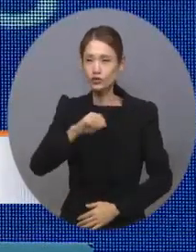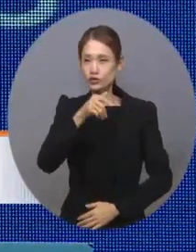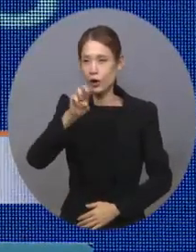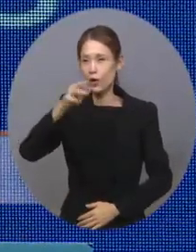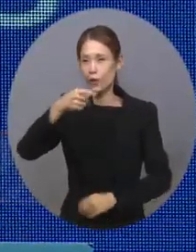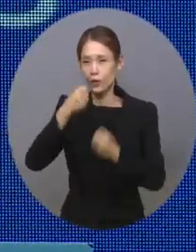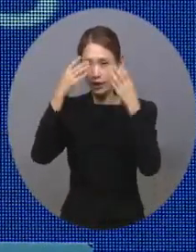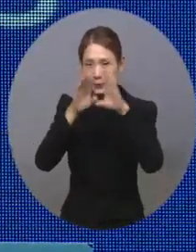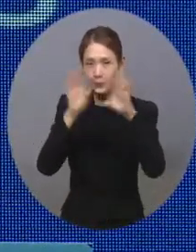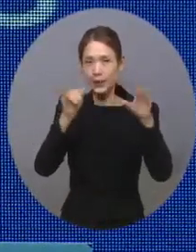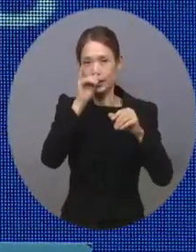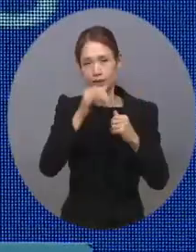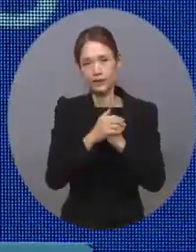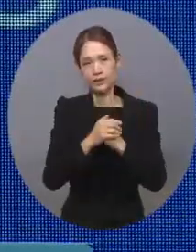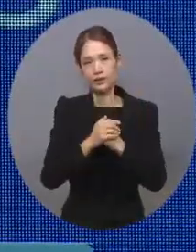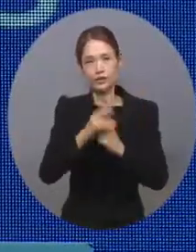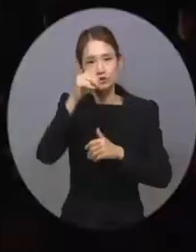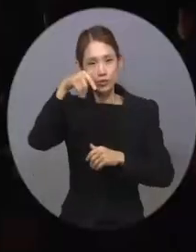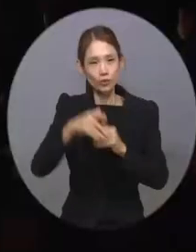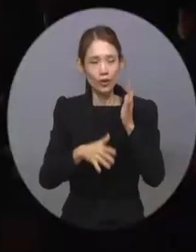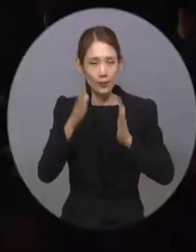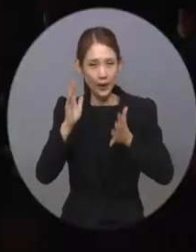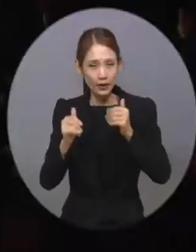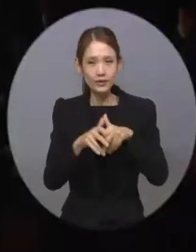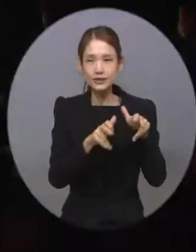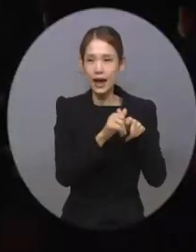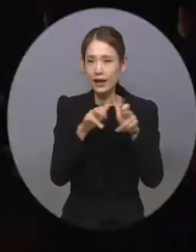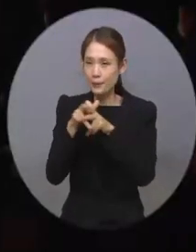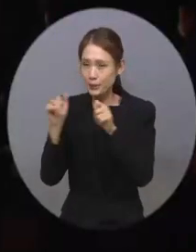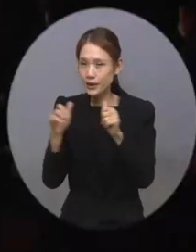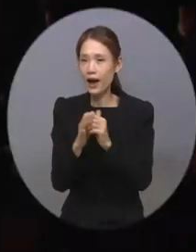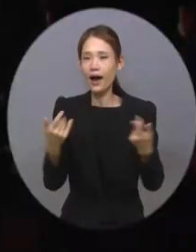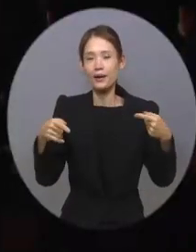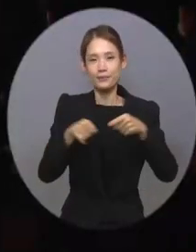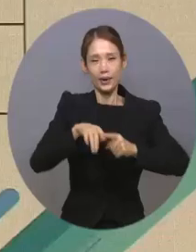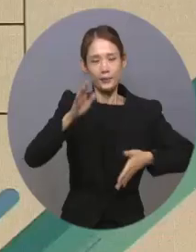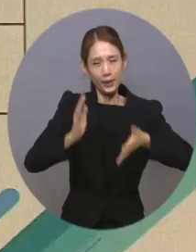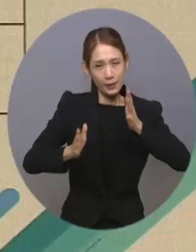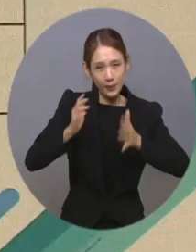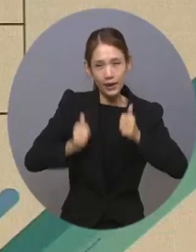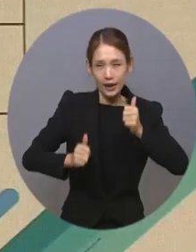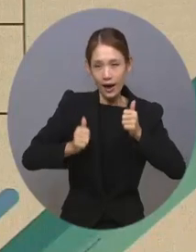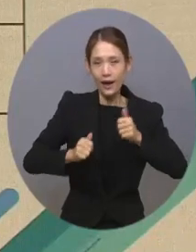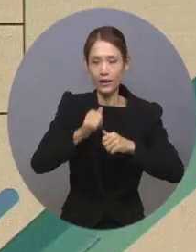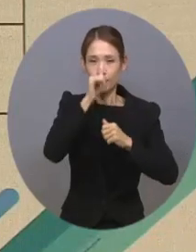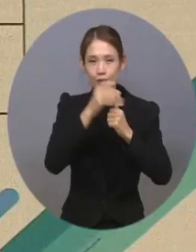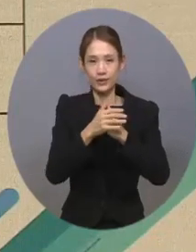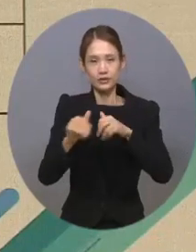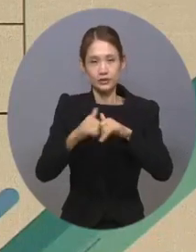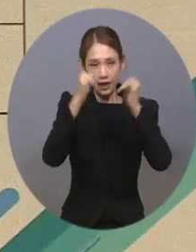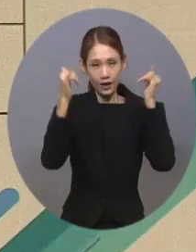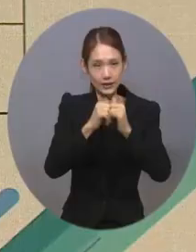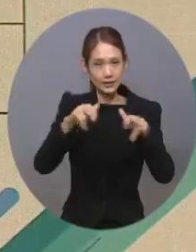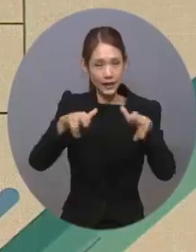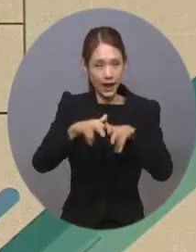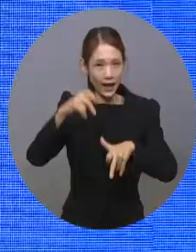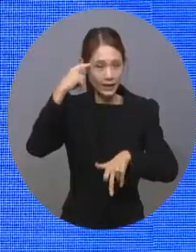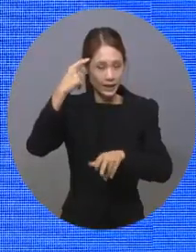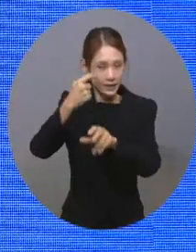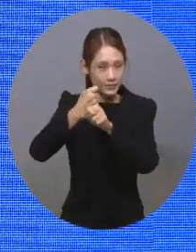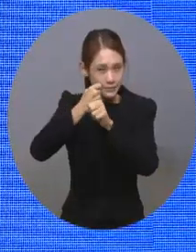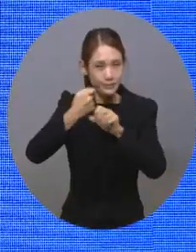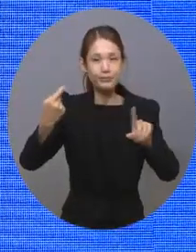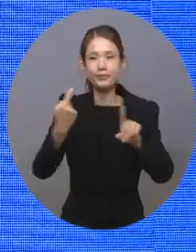열었습니다. 슈퍼블루 마라톤은 장애 비장애인이 함께 달리며 우리 사회의 장애에 대한 인식을 개선하기